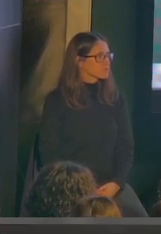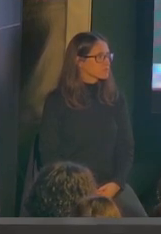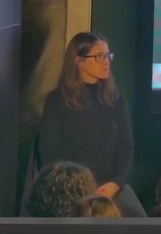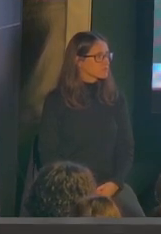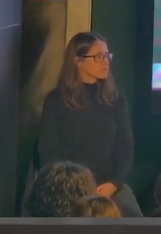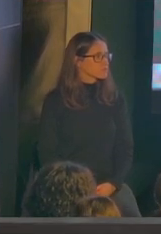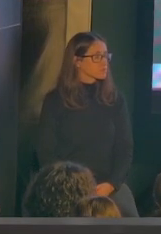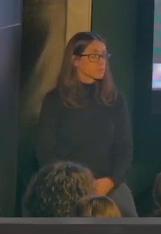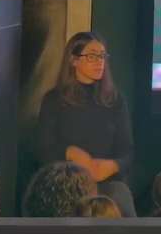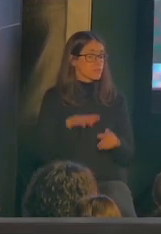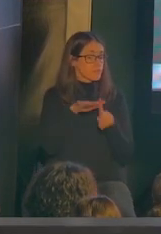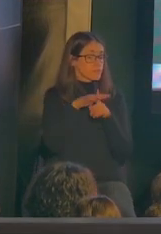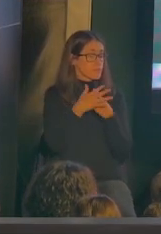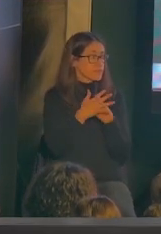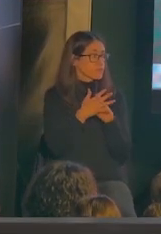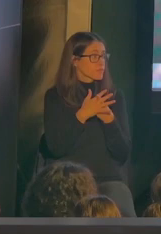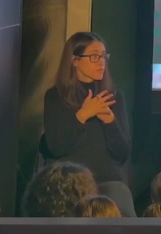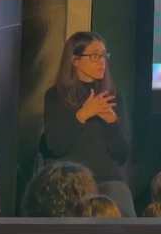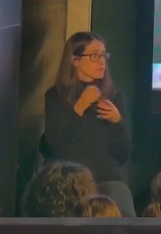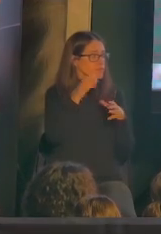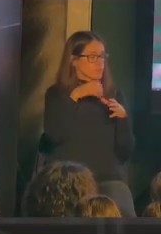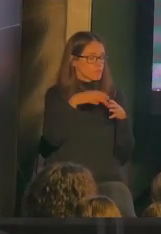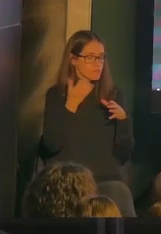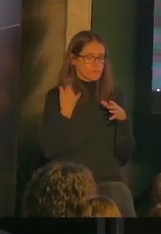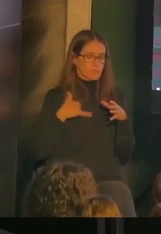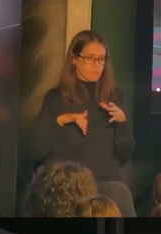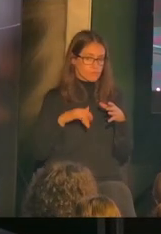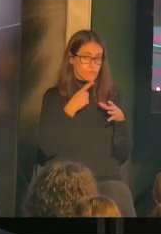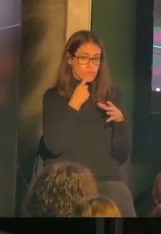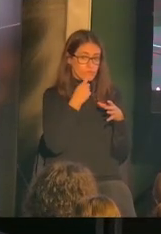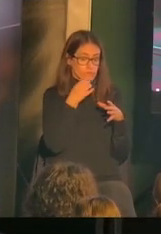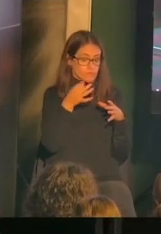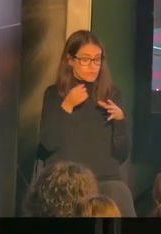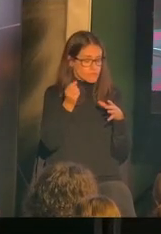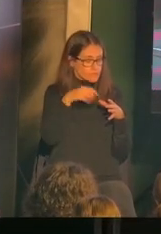Aquí en aquest cas tenim el gers i el que farem serà